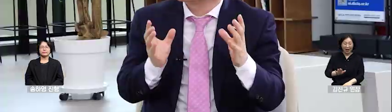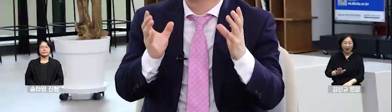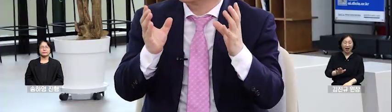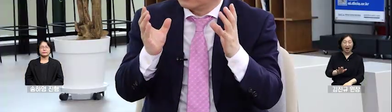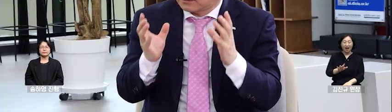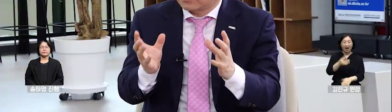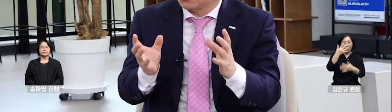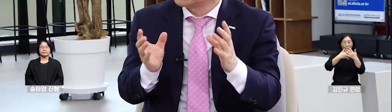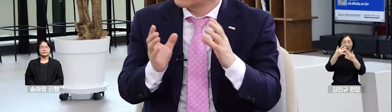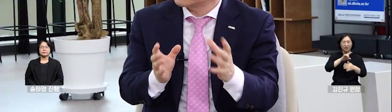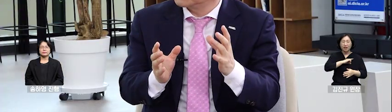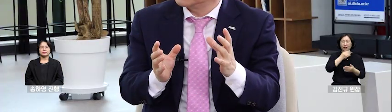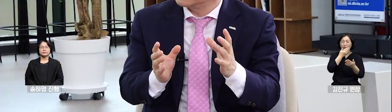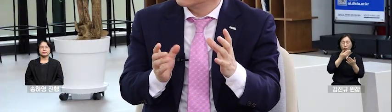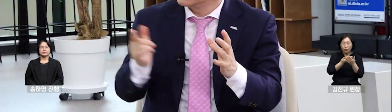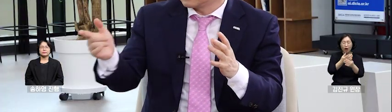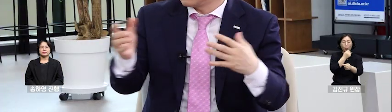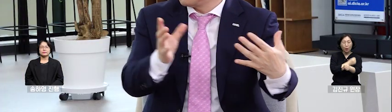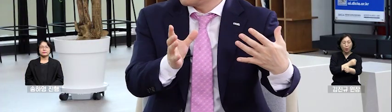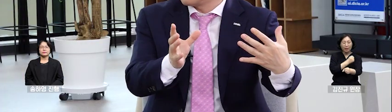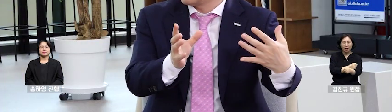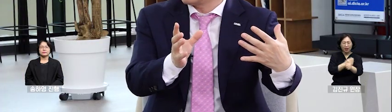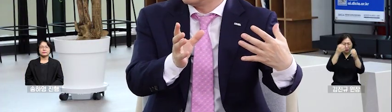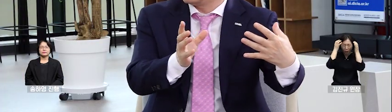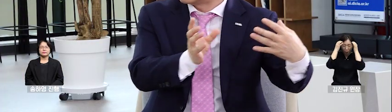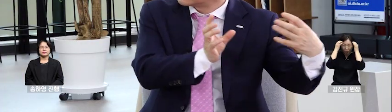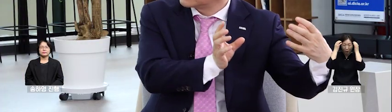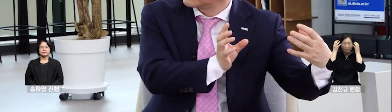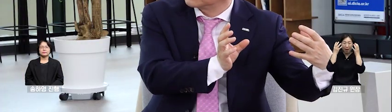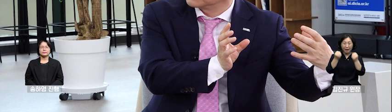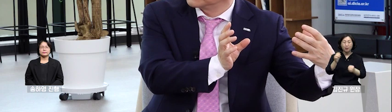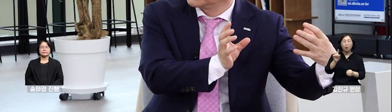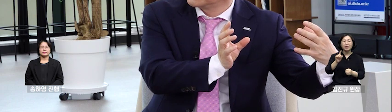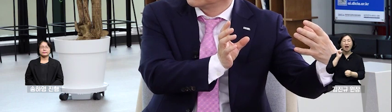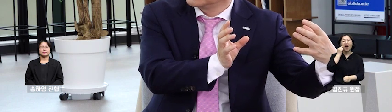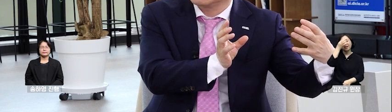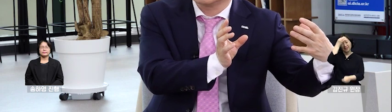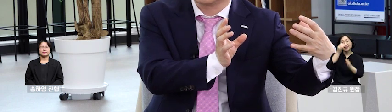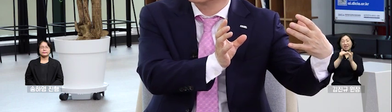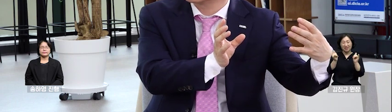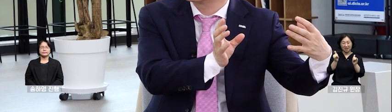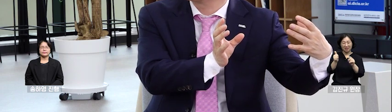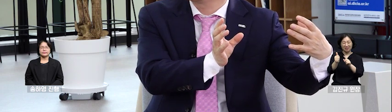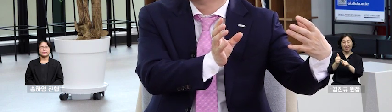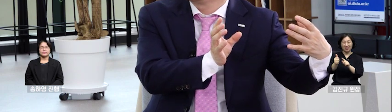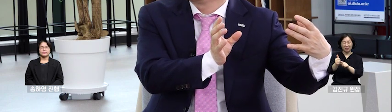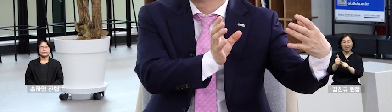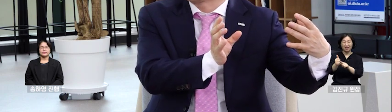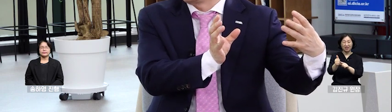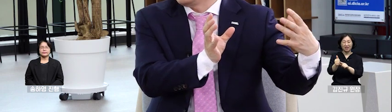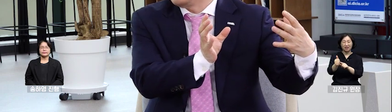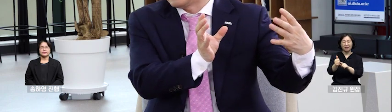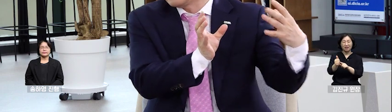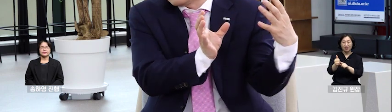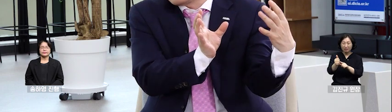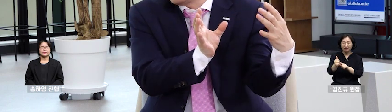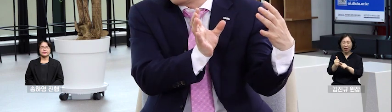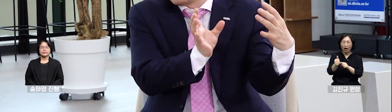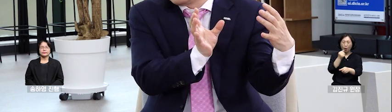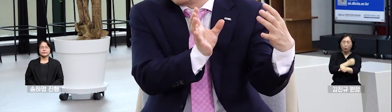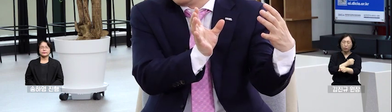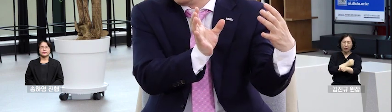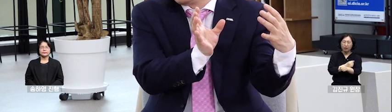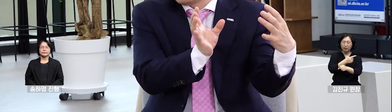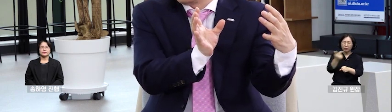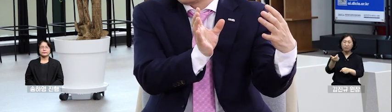중요한 역할을 고생하시는 분들이 아까 특수 영상 관련된 앞에 시트 지거든요 2분도 고생을 하는데 좀 1 알아 알아